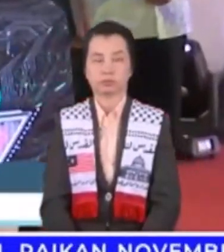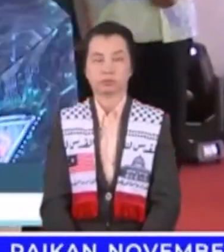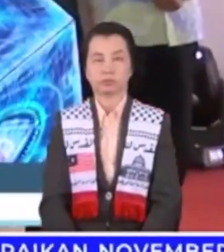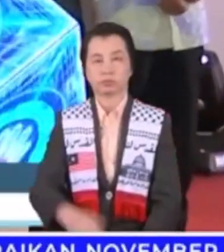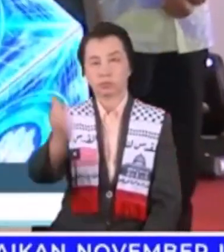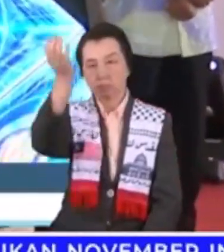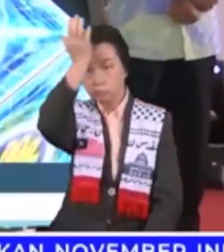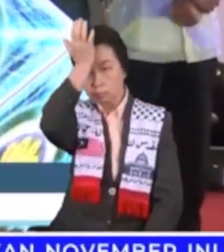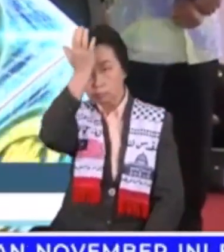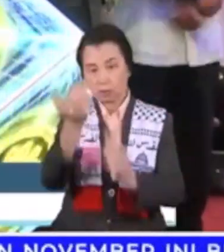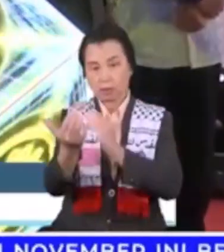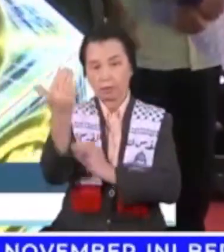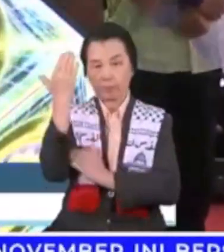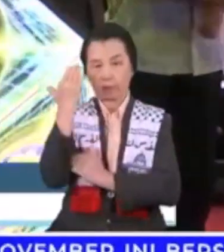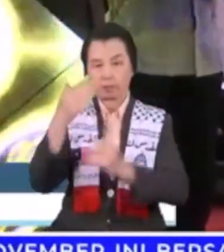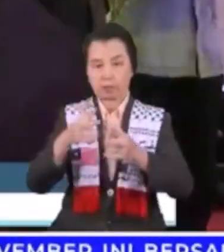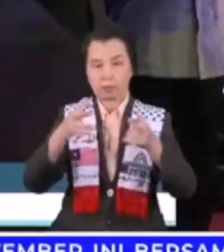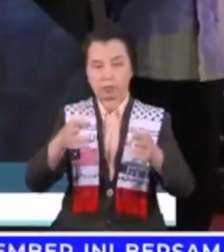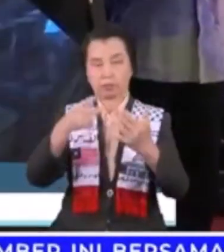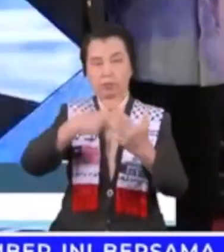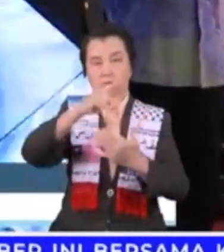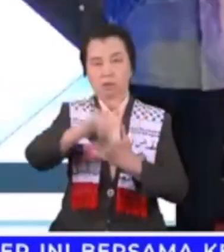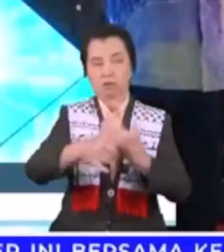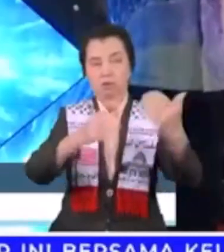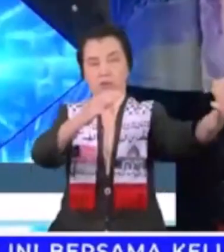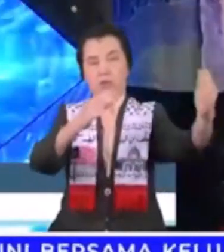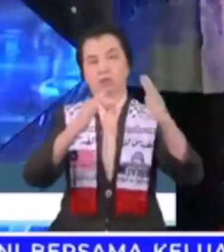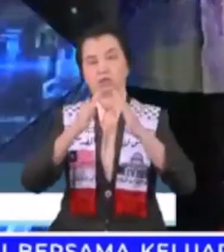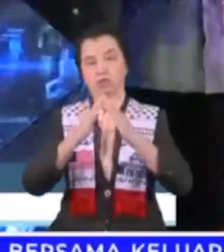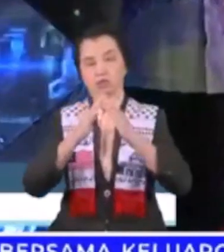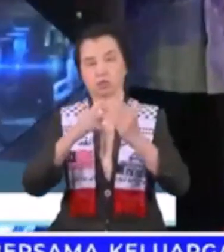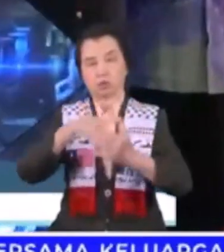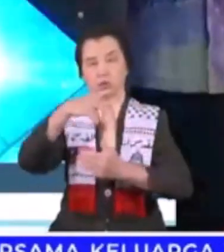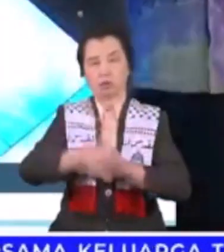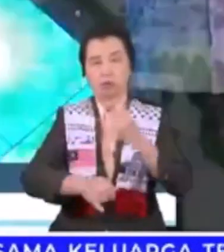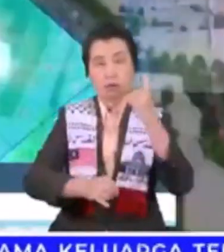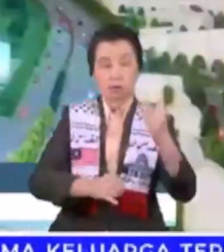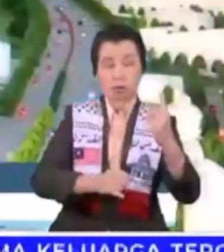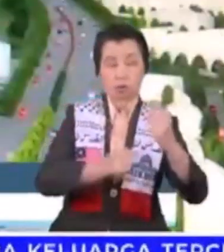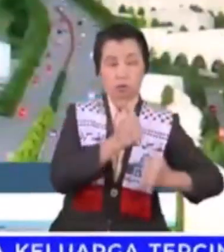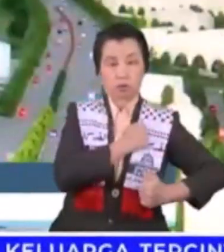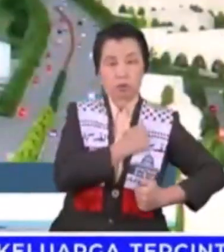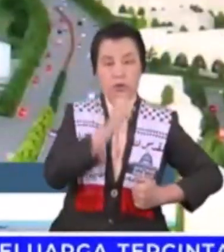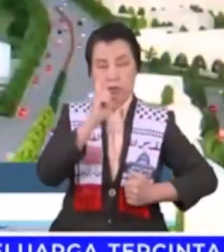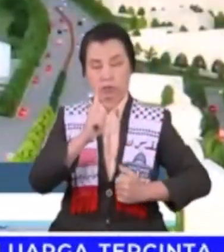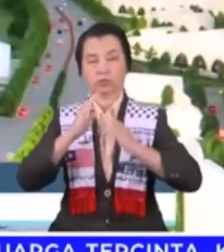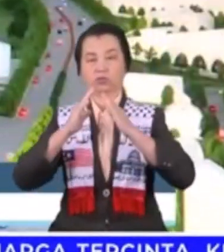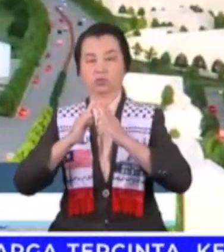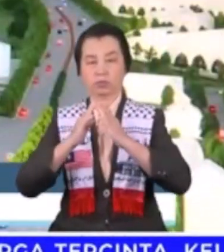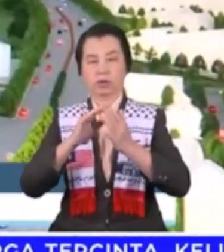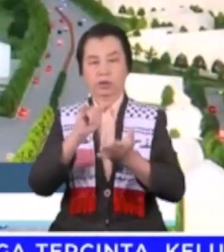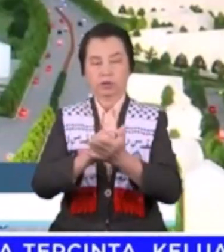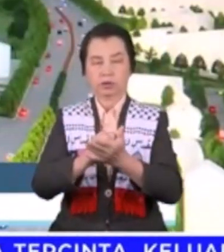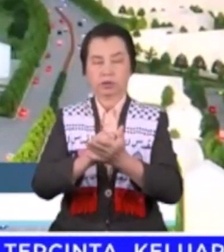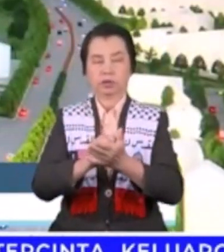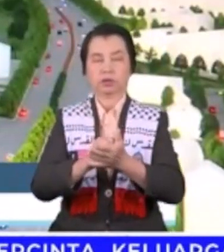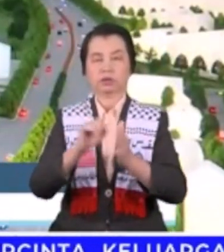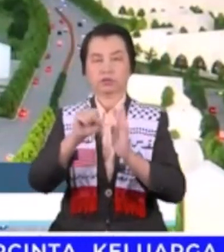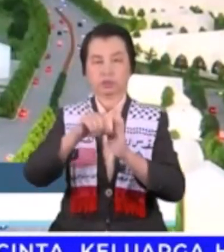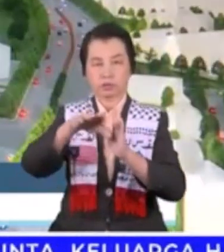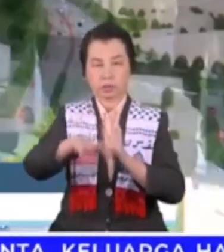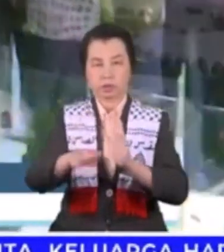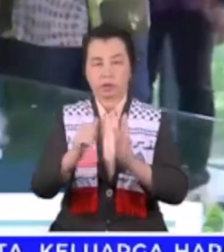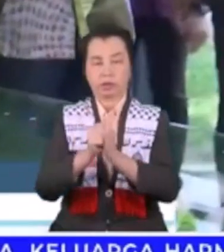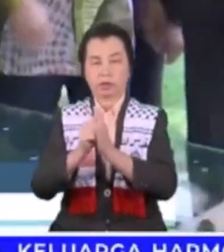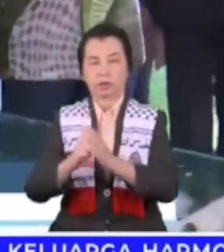yang di-pertuan agong pagi tadi berkenaan merasmikan projek perumahan di bawah program satu anggota satu rumah sasar di kem wardibibum dan